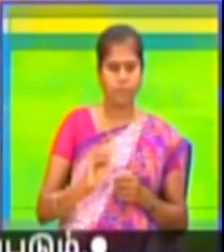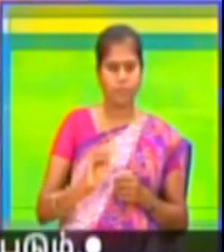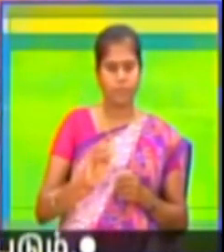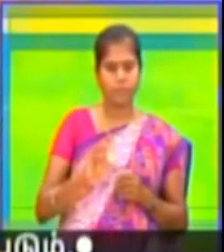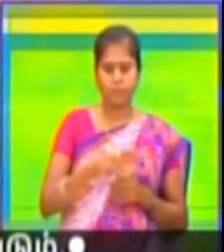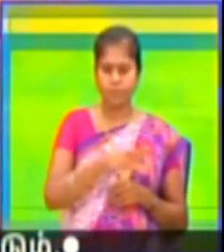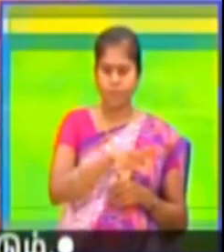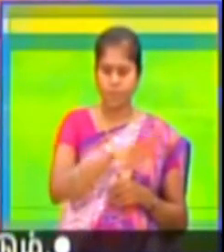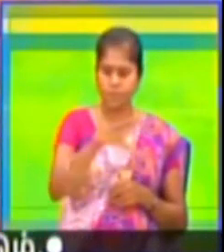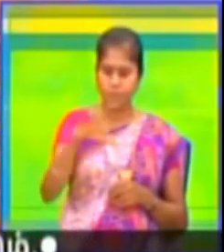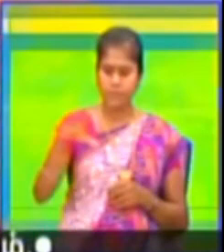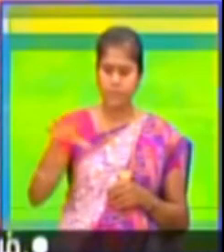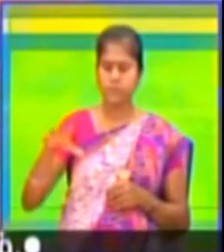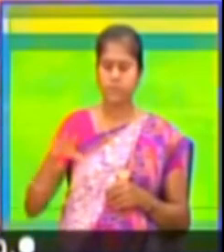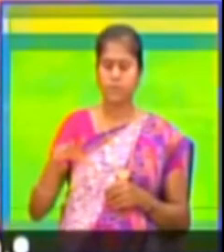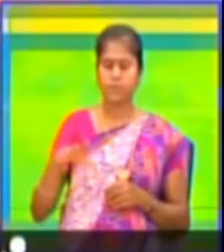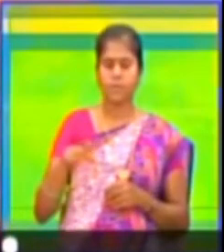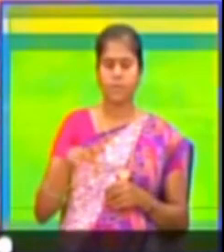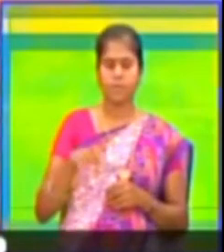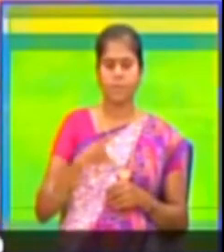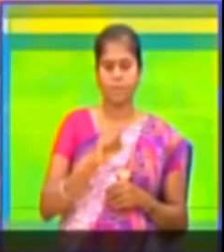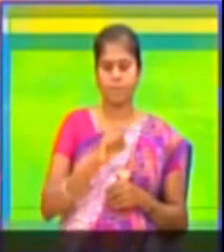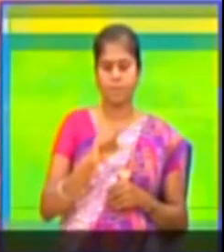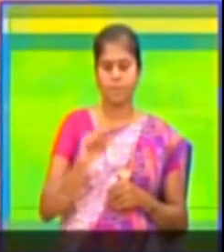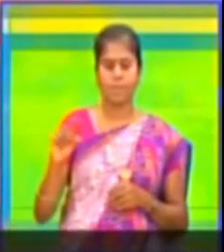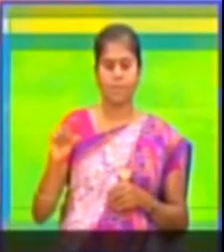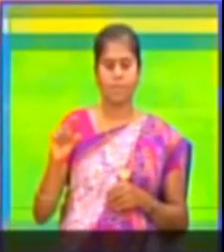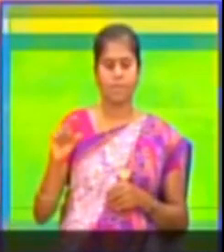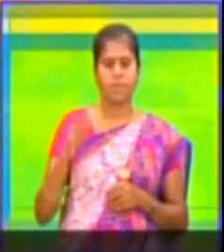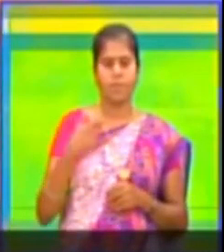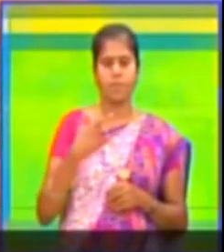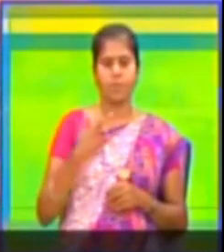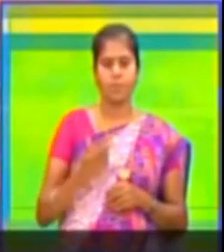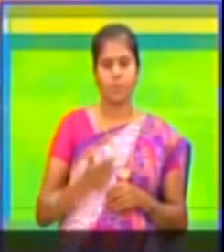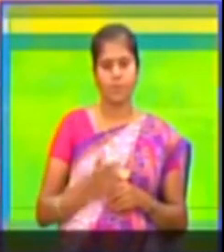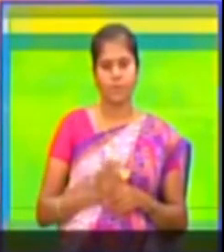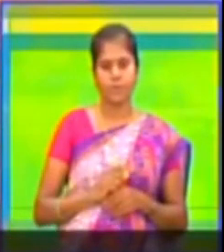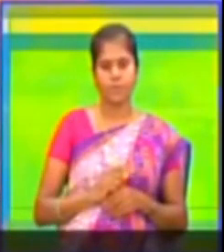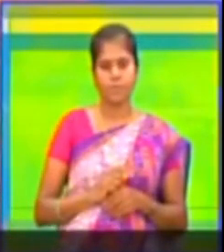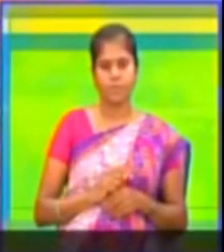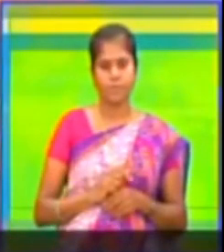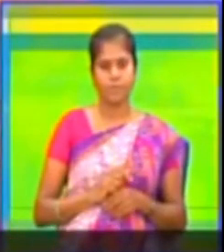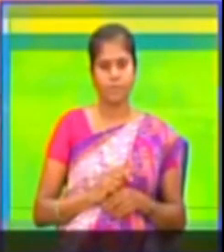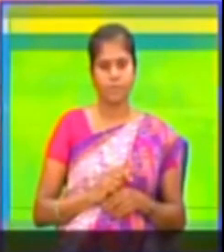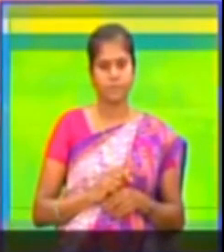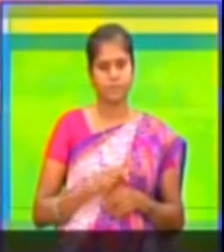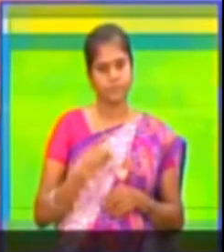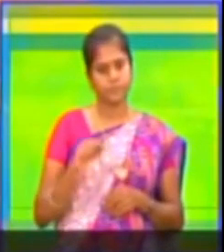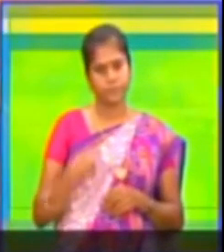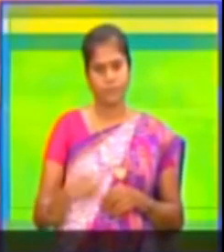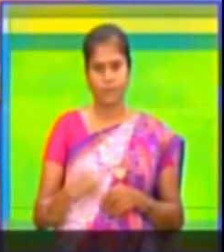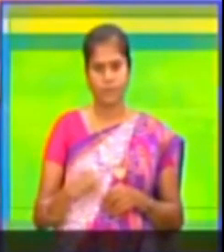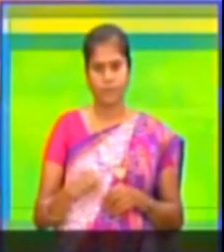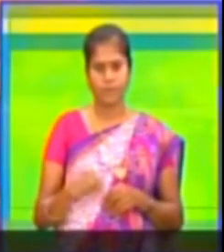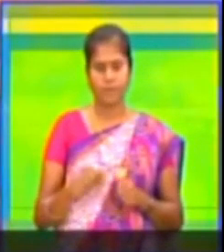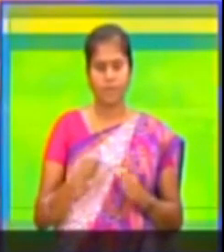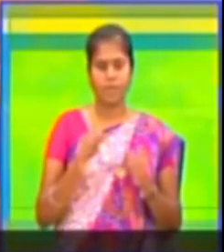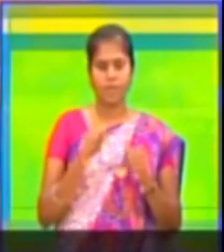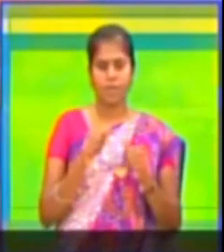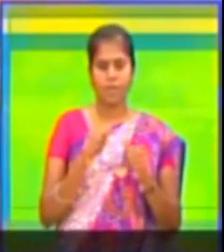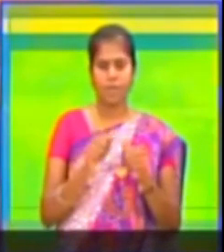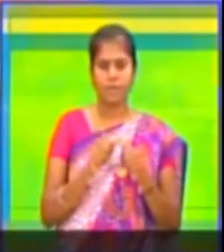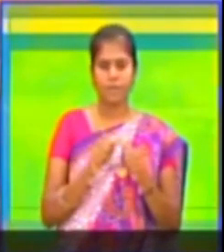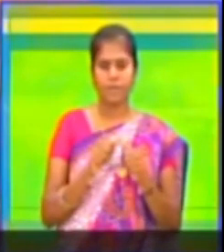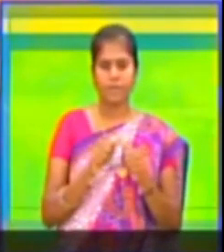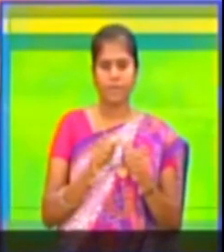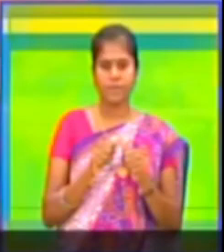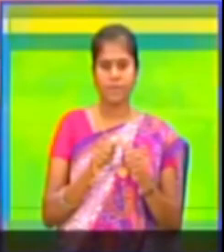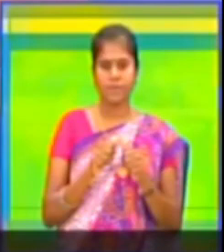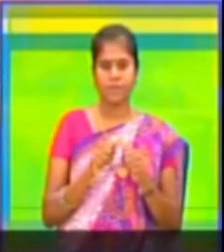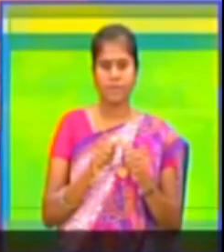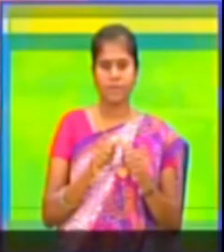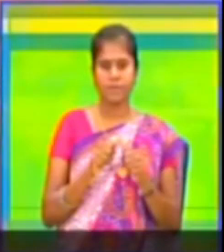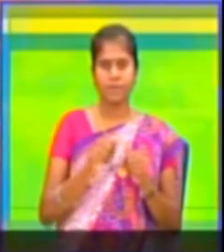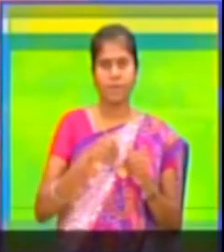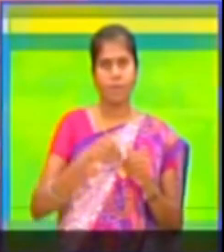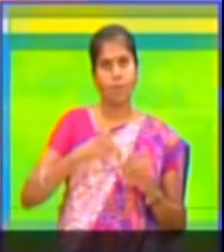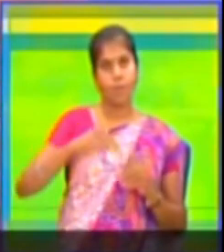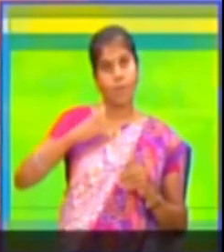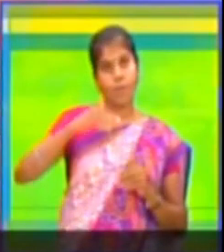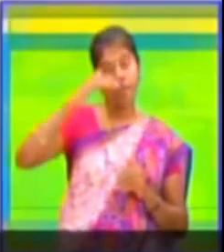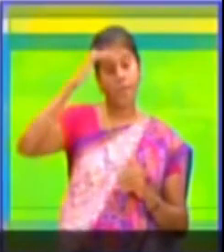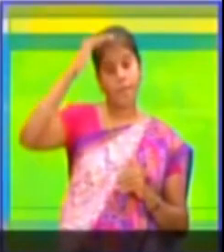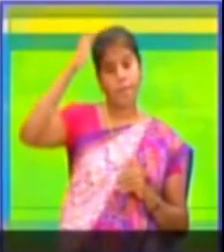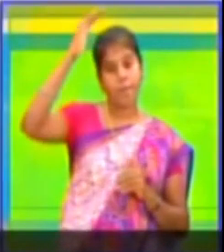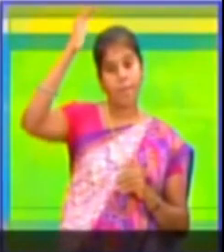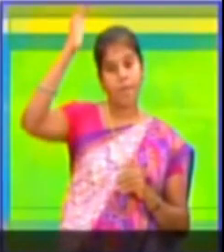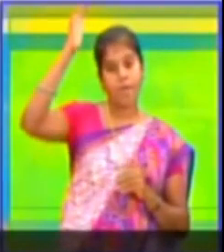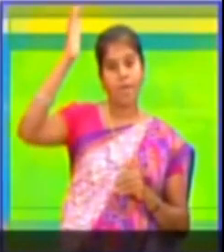தான் நம்ம பன்முகத்தன்மை அப்படின்னு சொல்கிறோம். சரி, இப்போ அமெரிக்காவினுடைய உயரமான